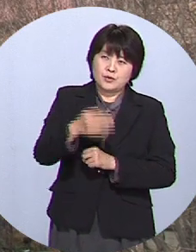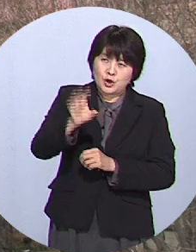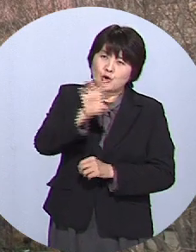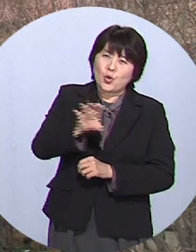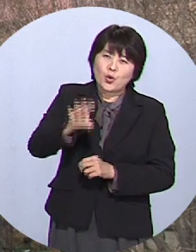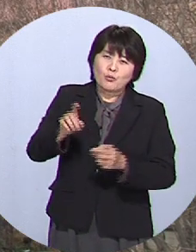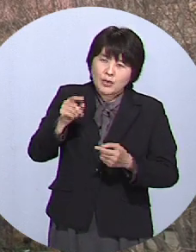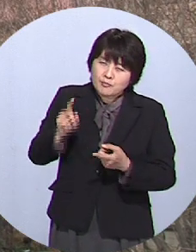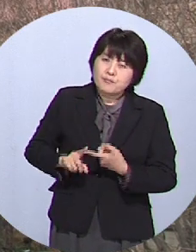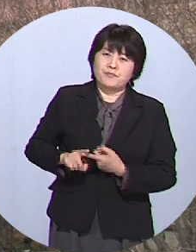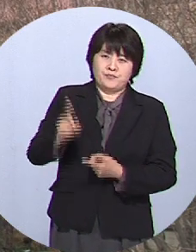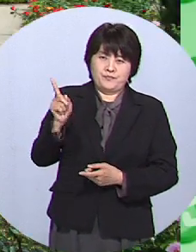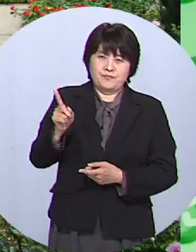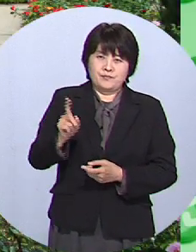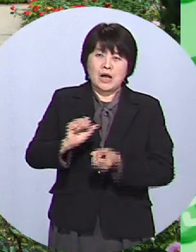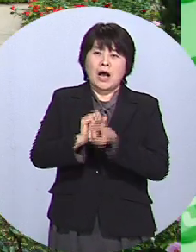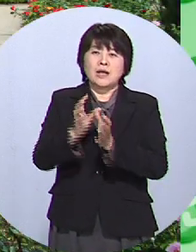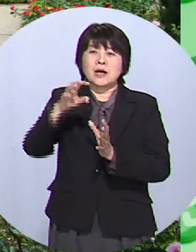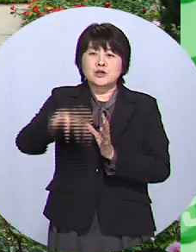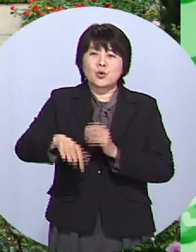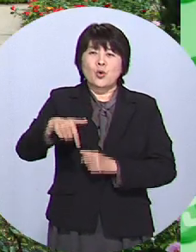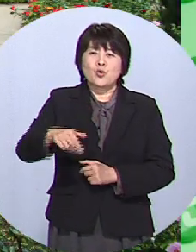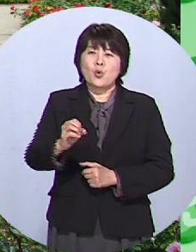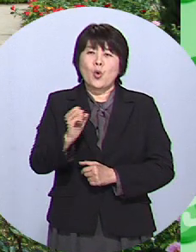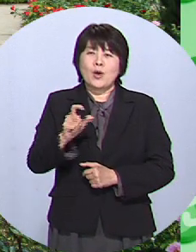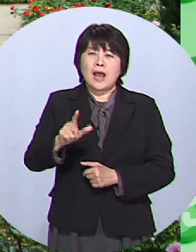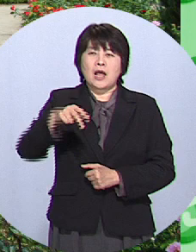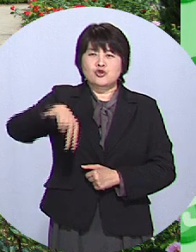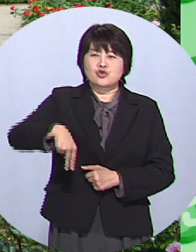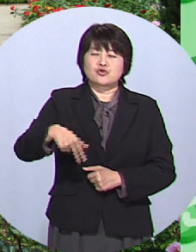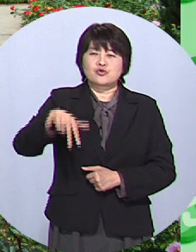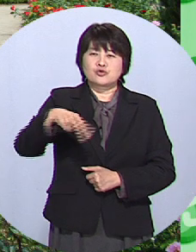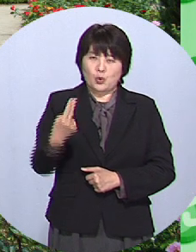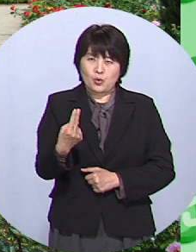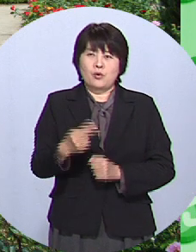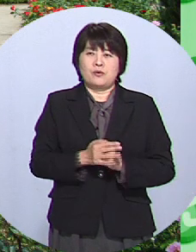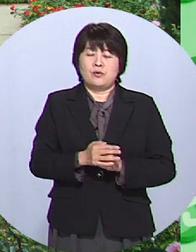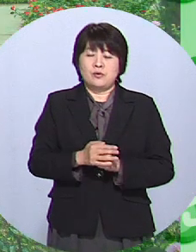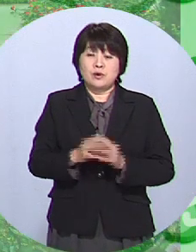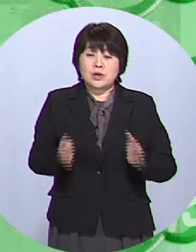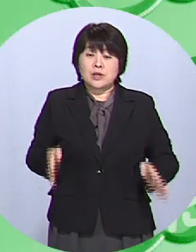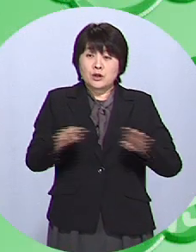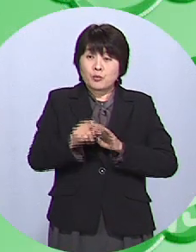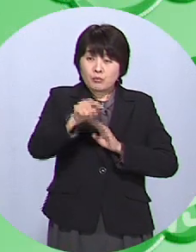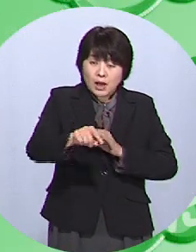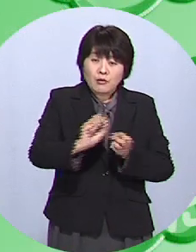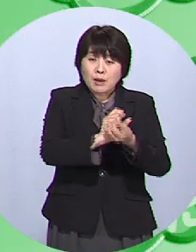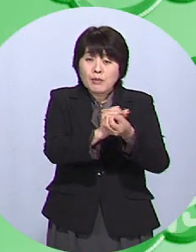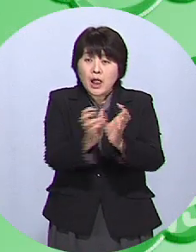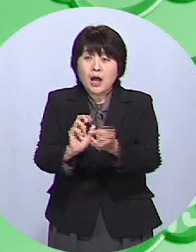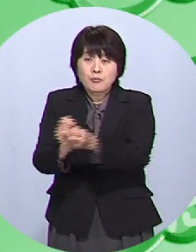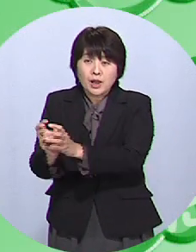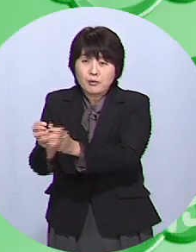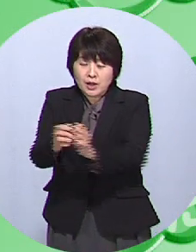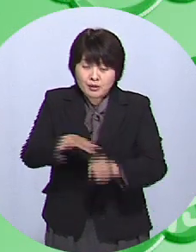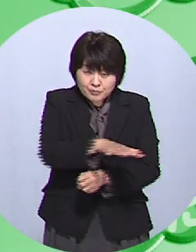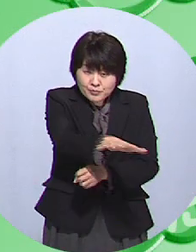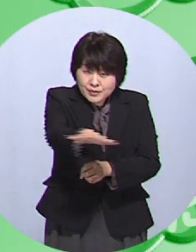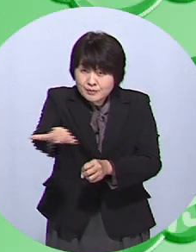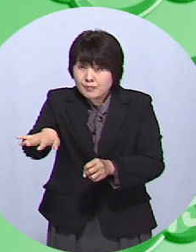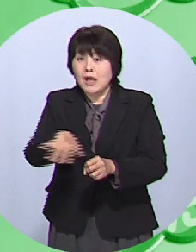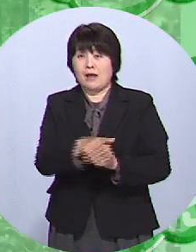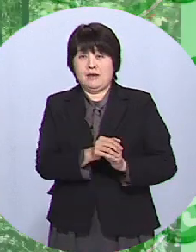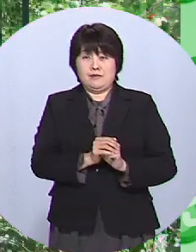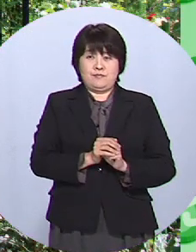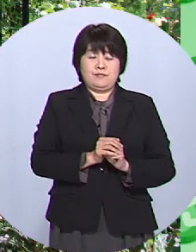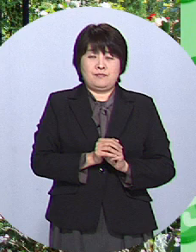する花園フォレストです。建物の前にはバラの庭園があり、春と秋には様々なバラが咲き誇ります